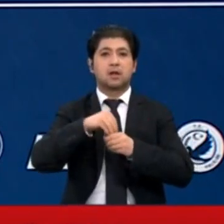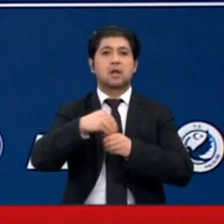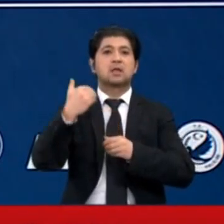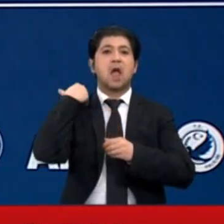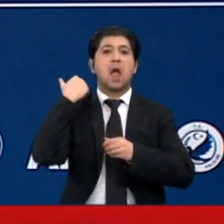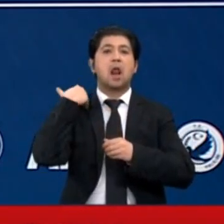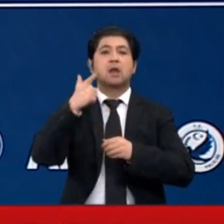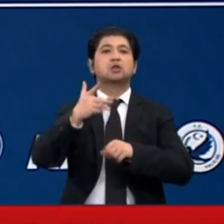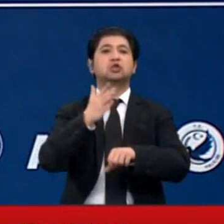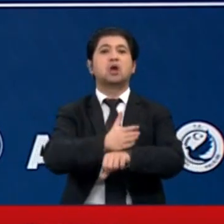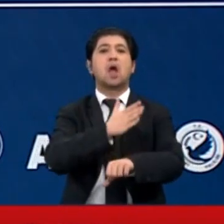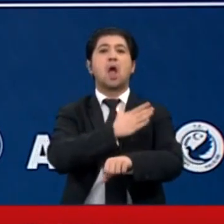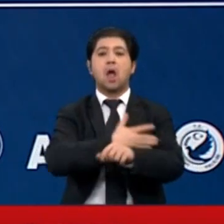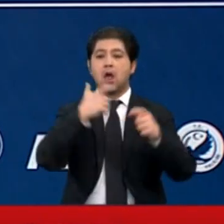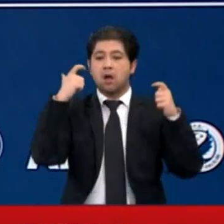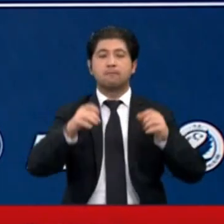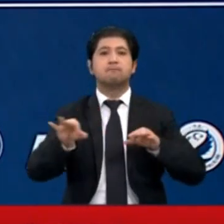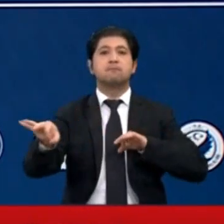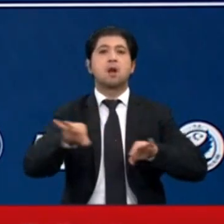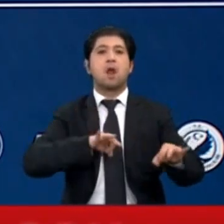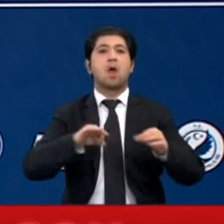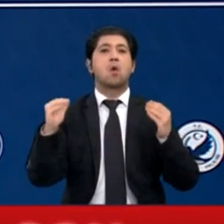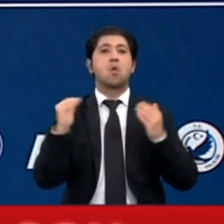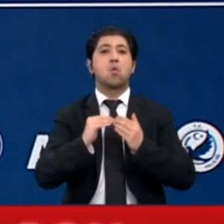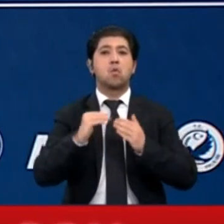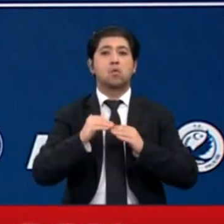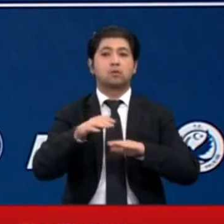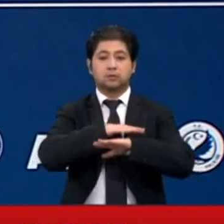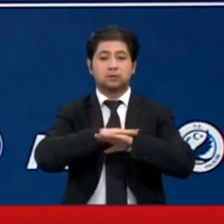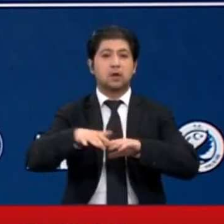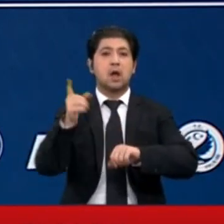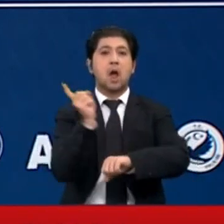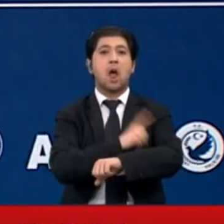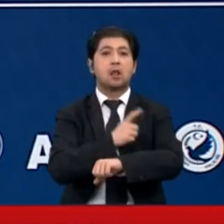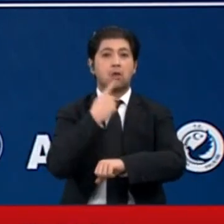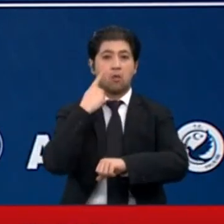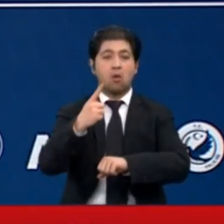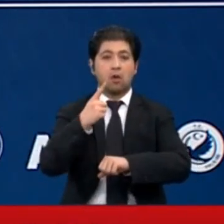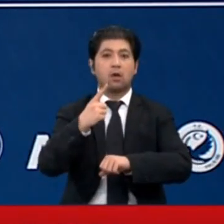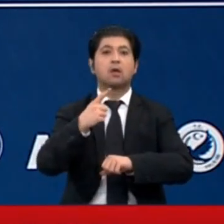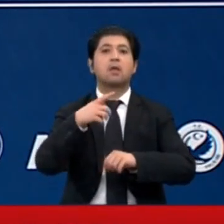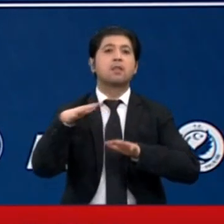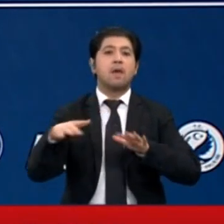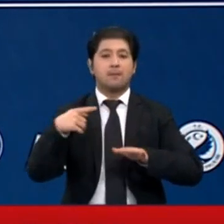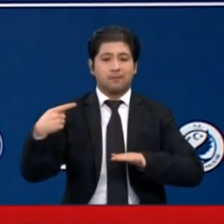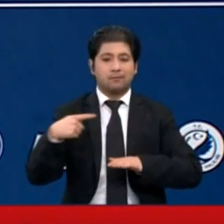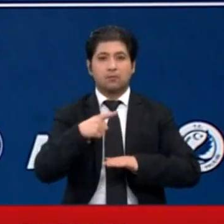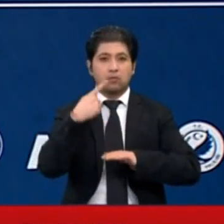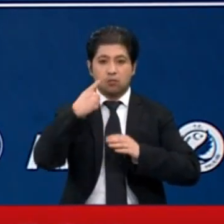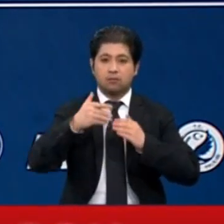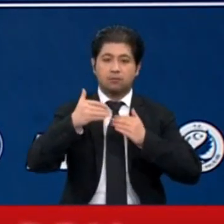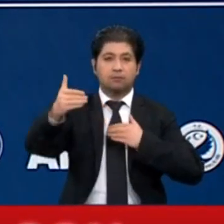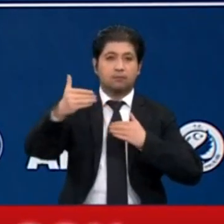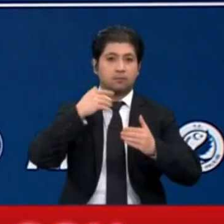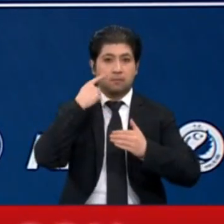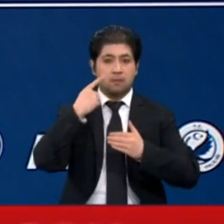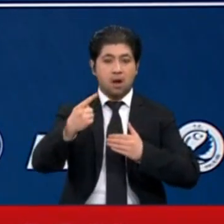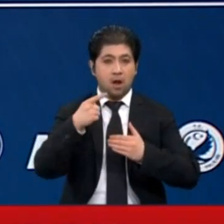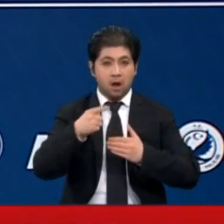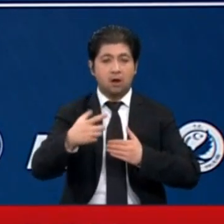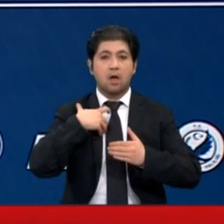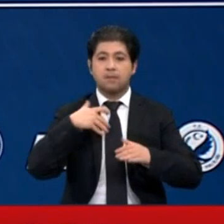bir şehir planı çerçevesinde zemin kalitesine, fay hattına olan mesafesine bakarak